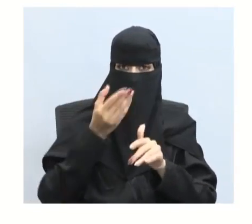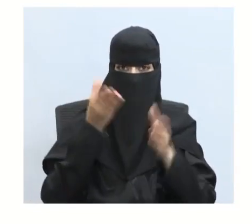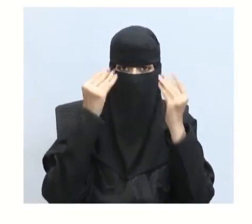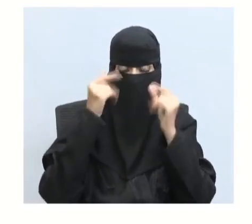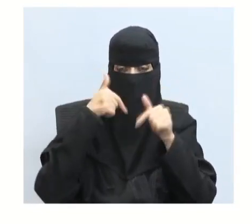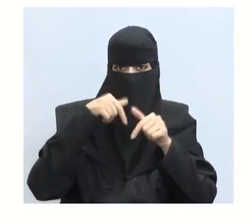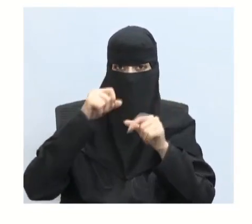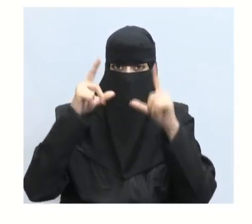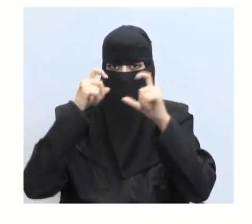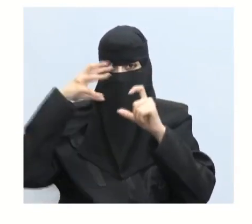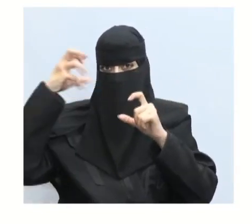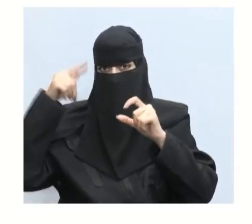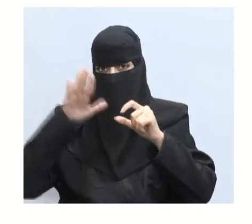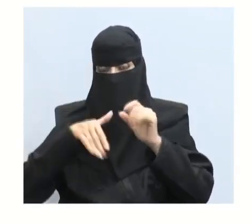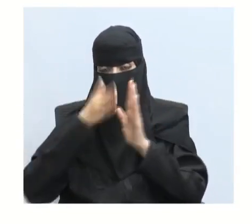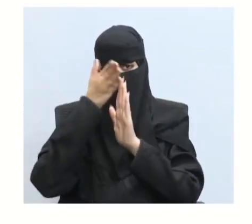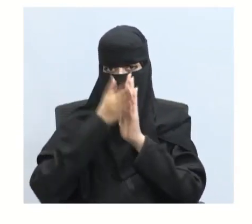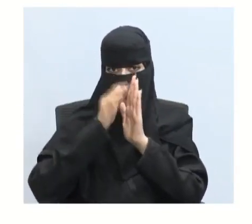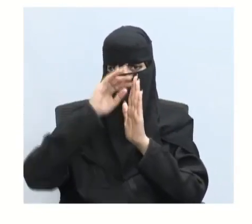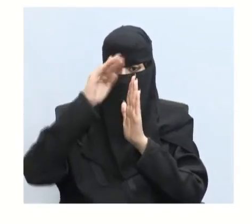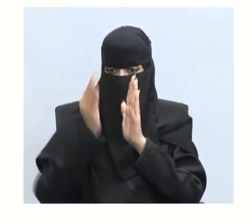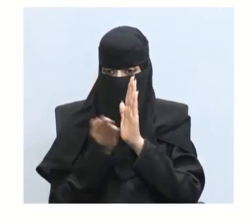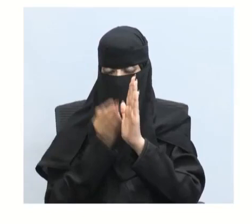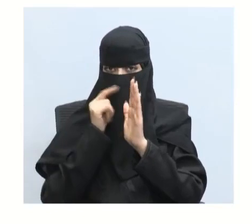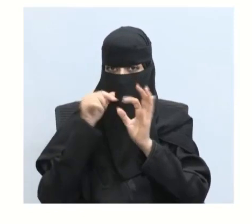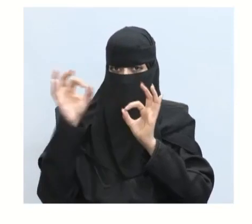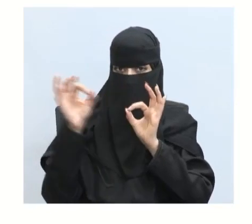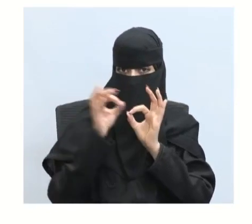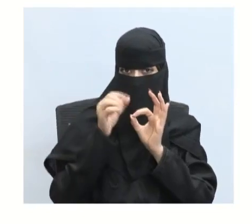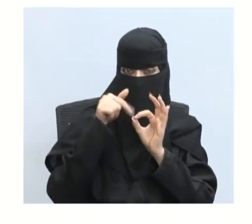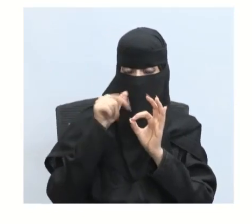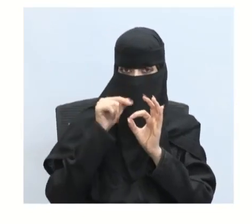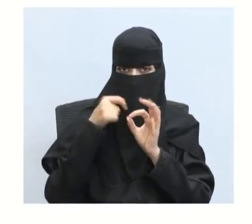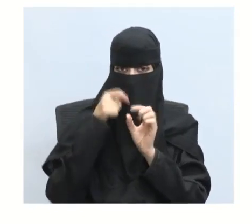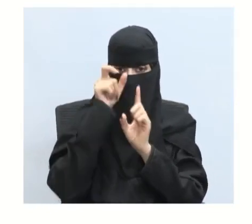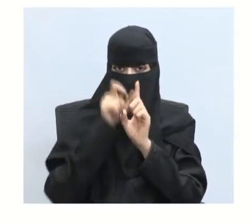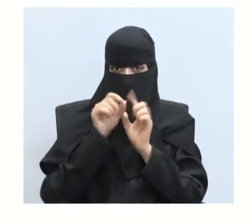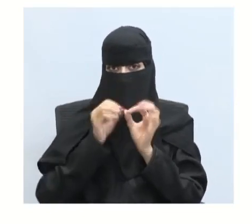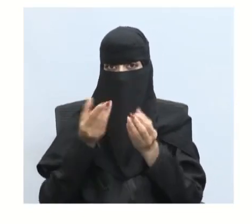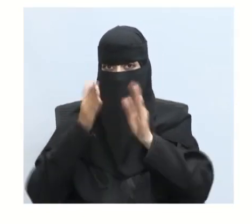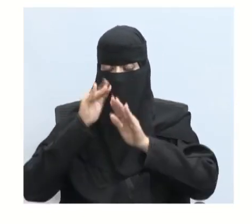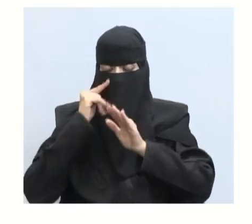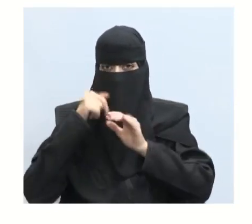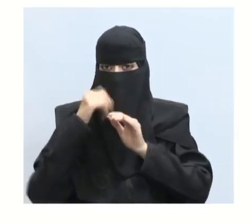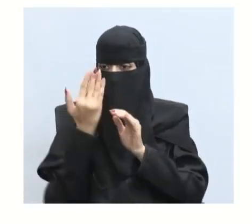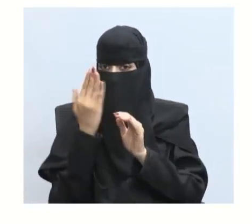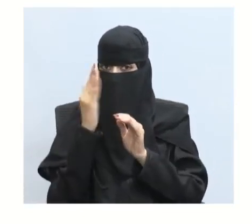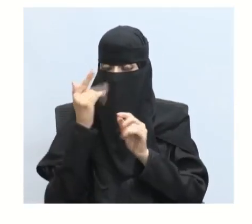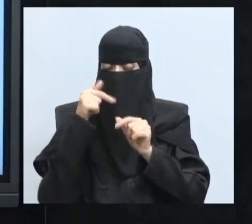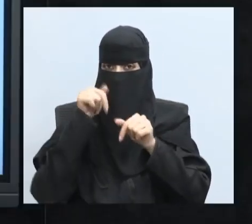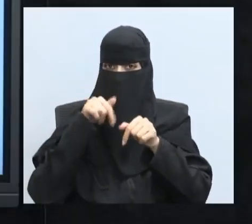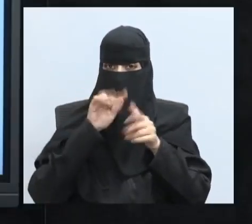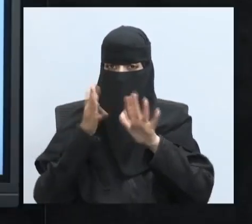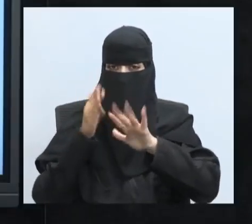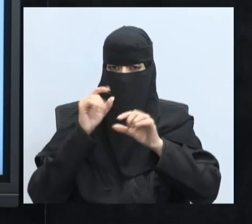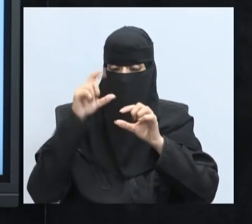الصوره الخياليه في المراه المقعره اذا اقترب الجسم اكثر فاكثر نحو المراه وكان الجسم